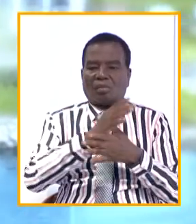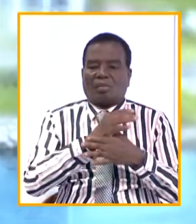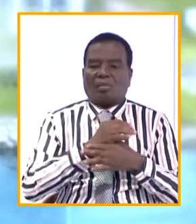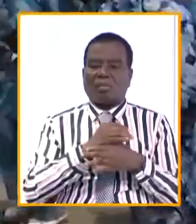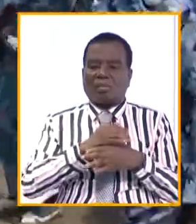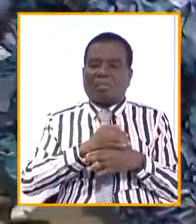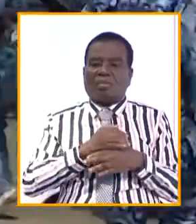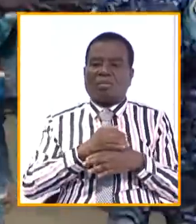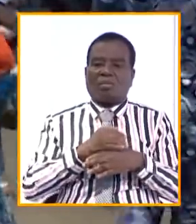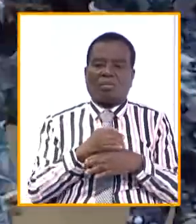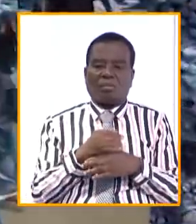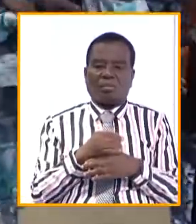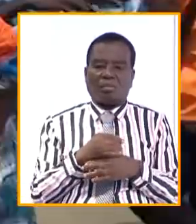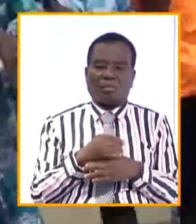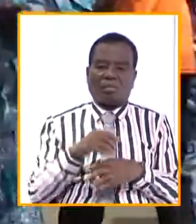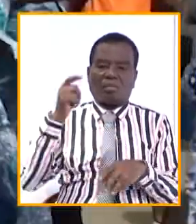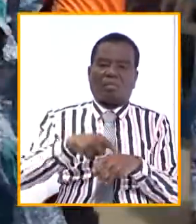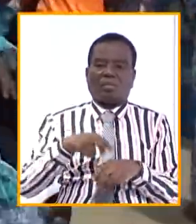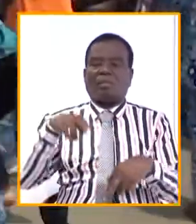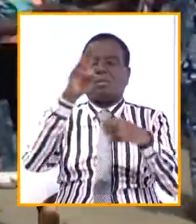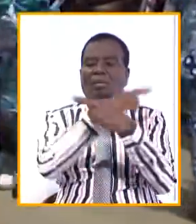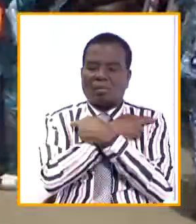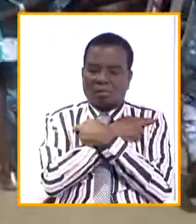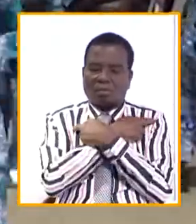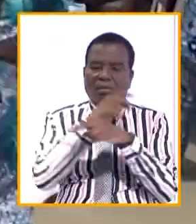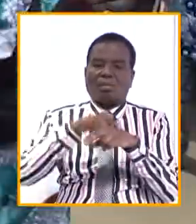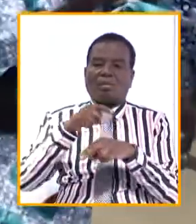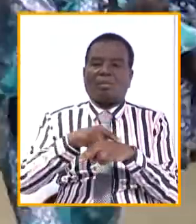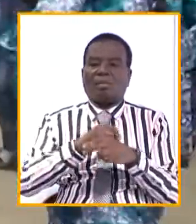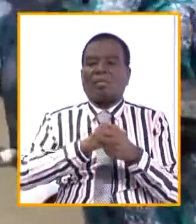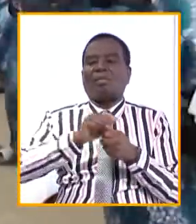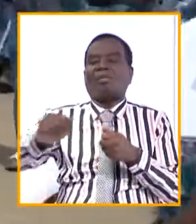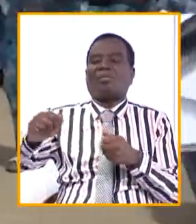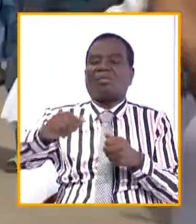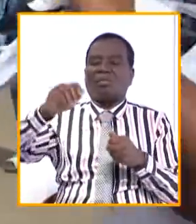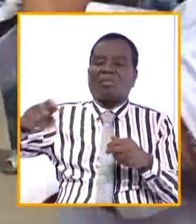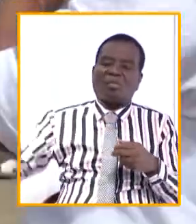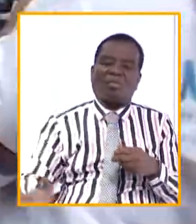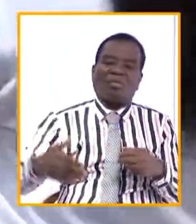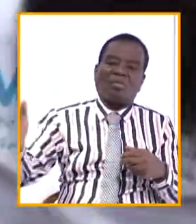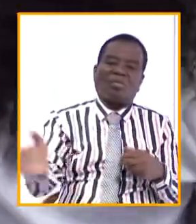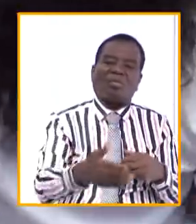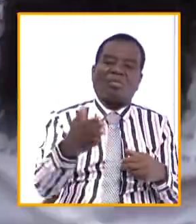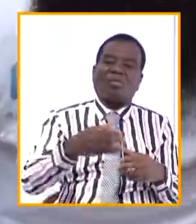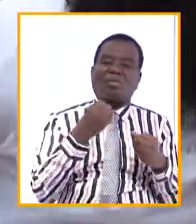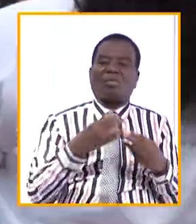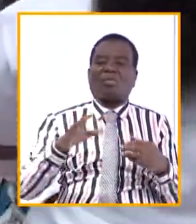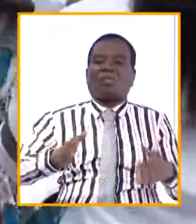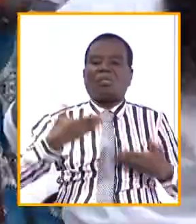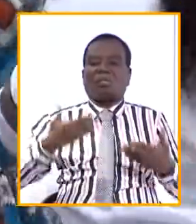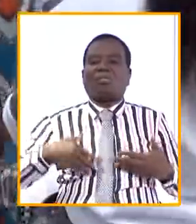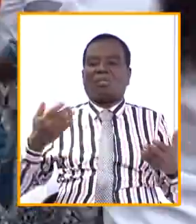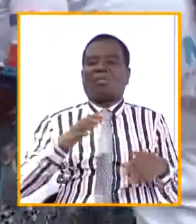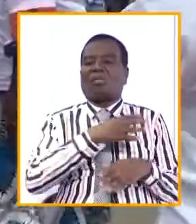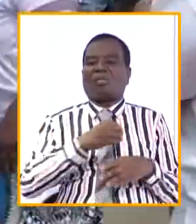Goré. Un temps de repos, un temps loin des balais et des poubelles, un temps de joie et d'ambiance pour